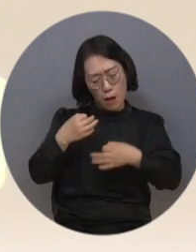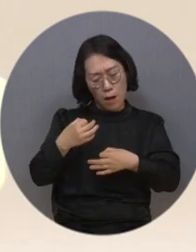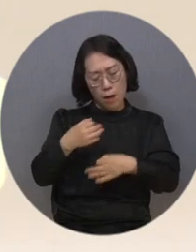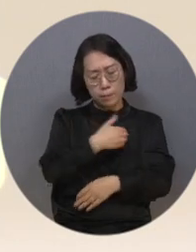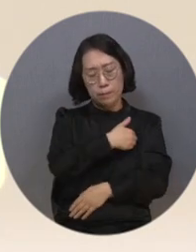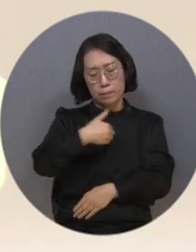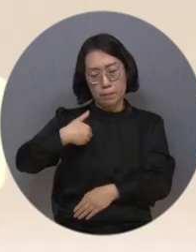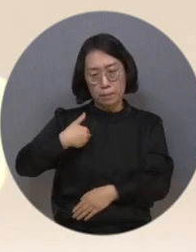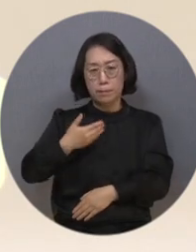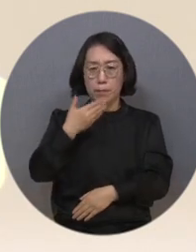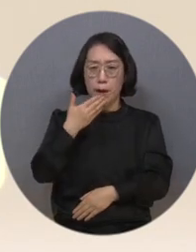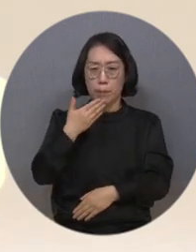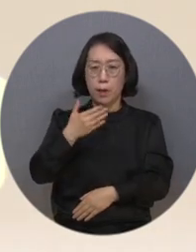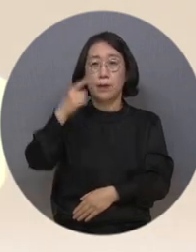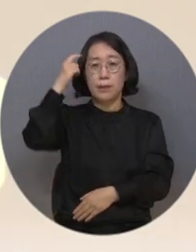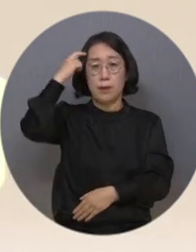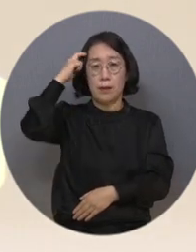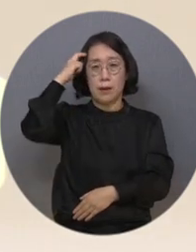같습니다.